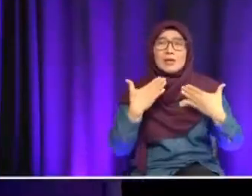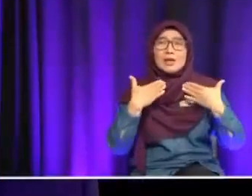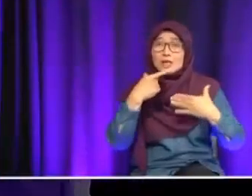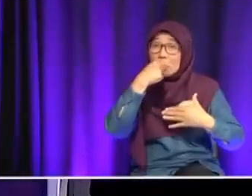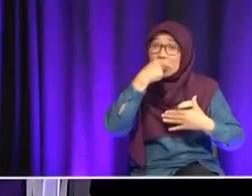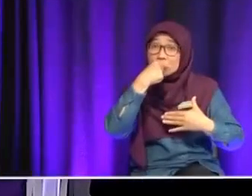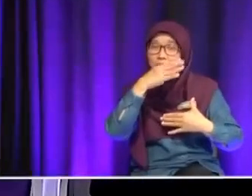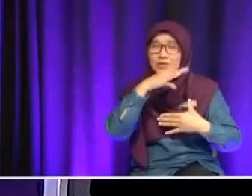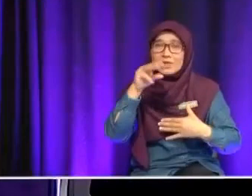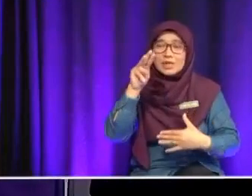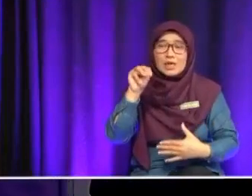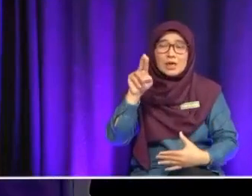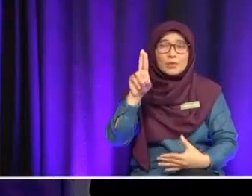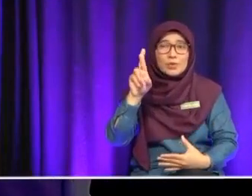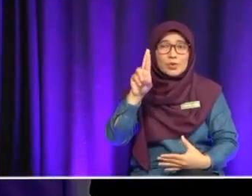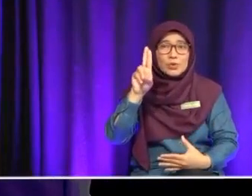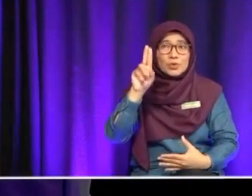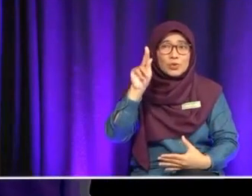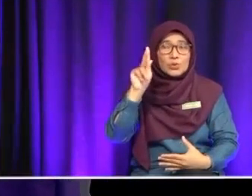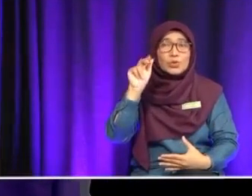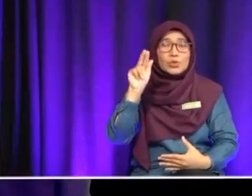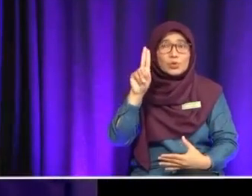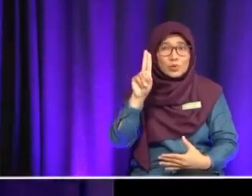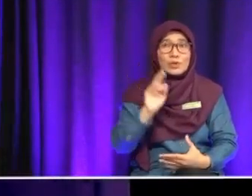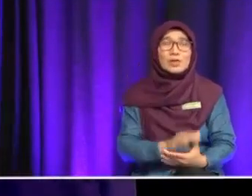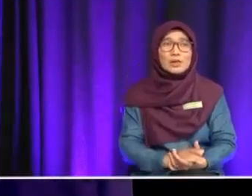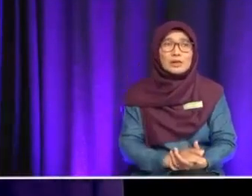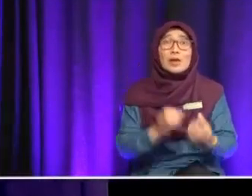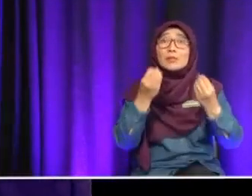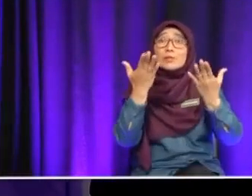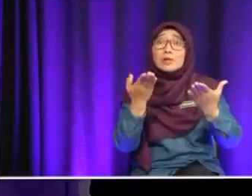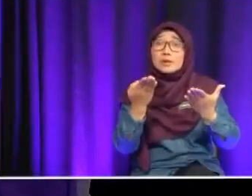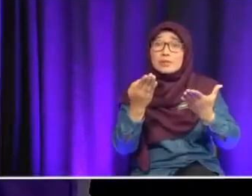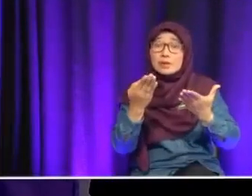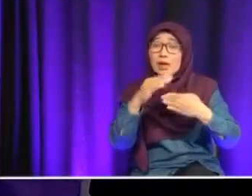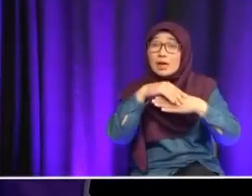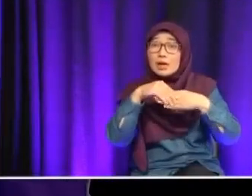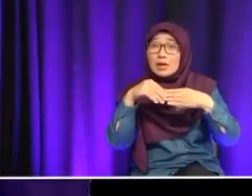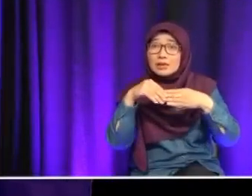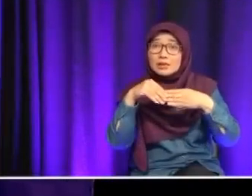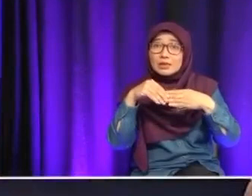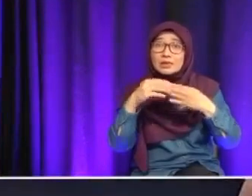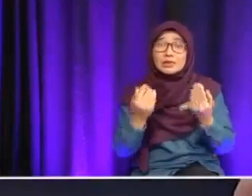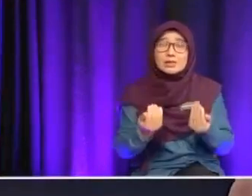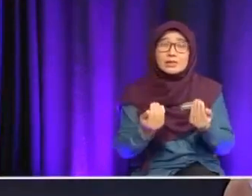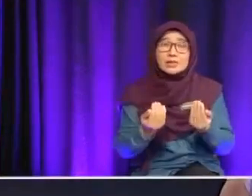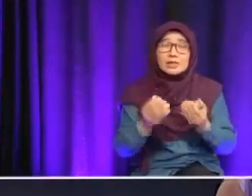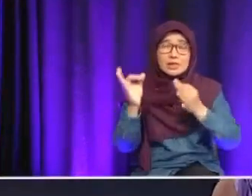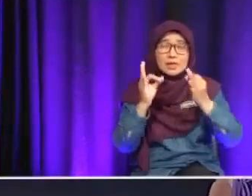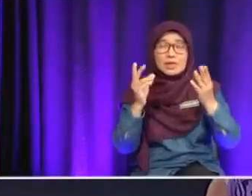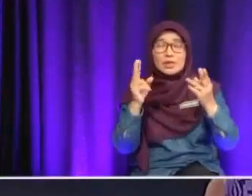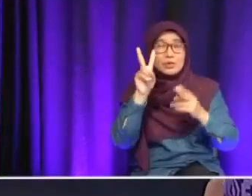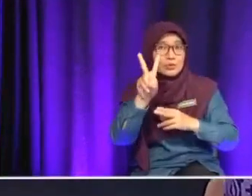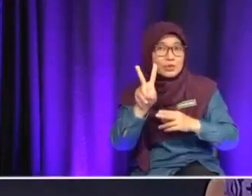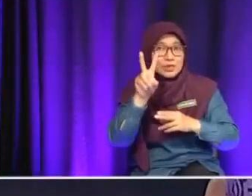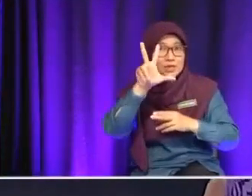sesuai? Memang sangat sesuai. Berapa harga ni? Macam mana kalau harga, harga ni, saya kira kalau akak nak dua ni, dalam RM30